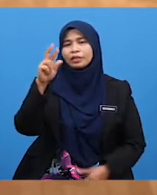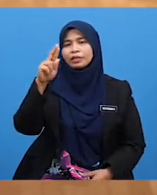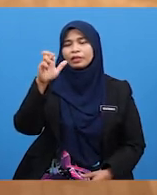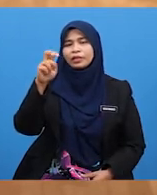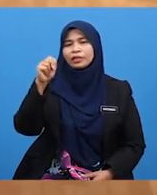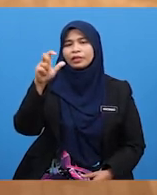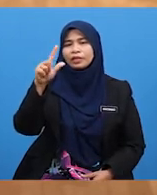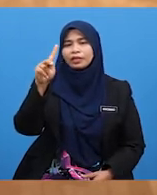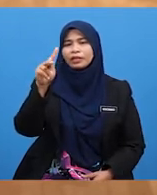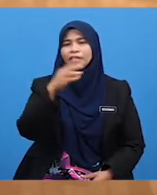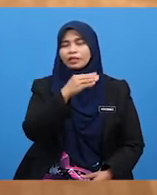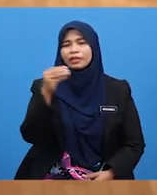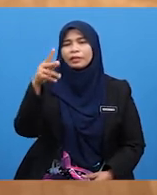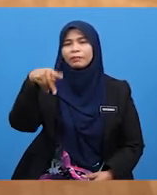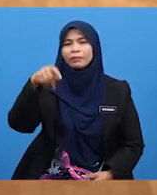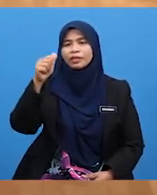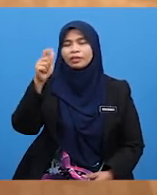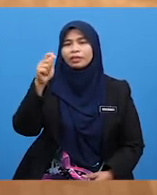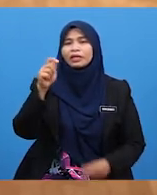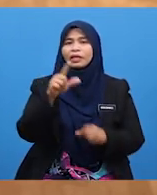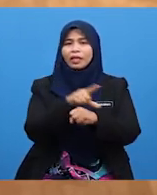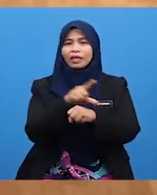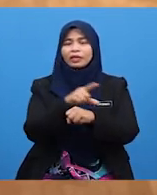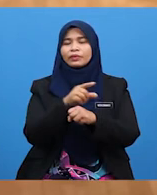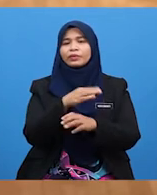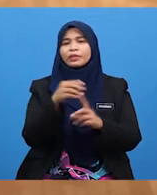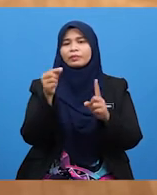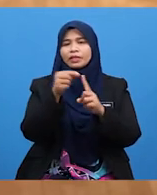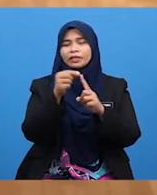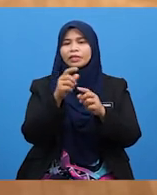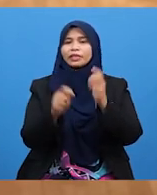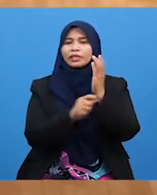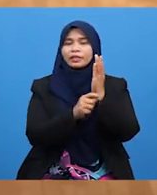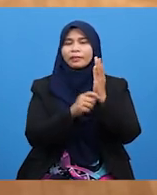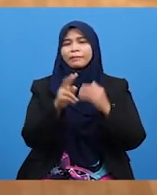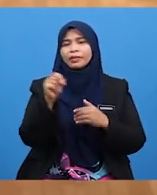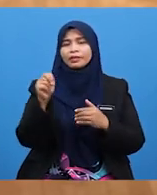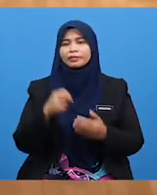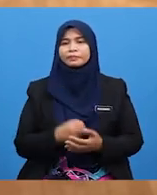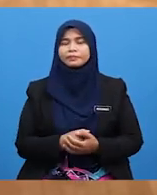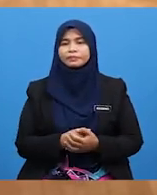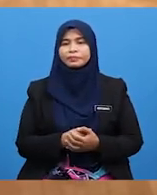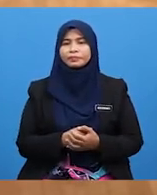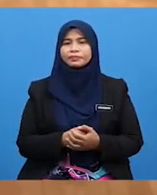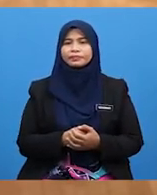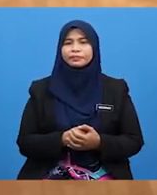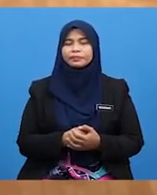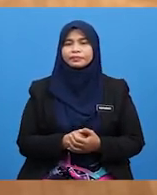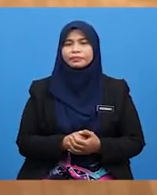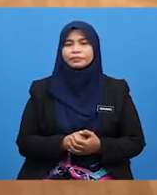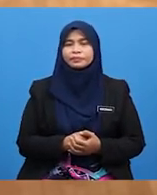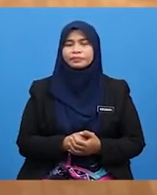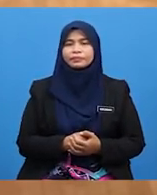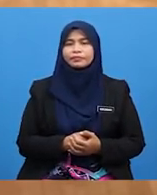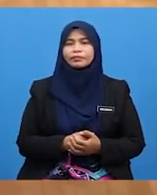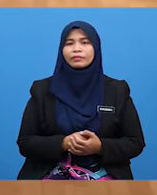lagu. Dan akhir sekali adalah perkataan tambahan dalam nyanyian lagu Melayu asli. Kita